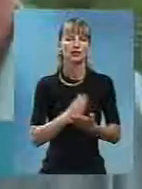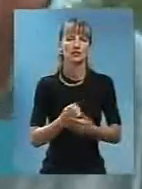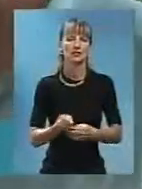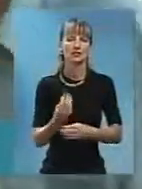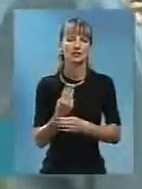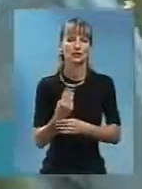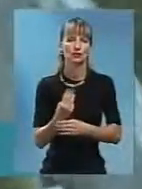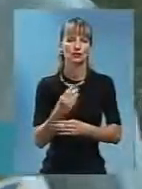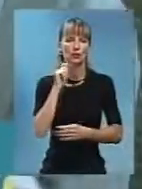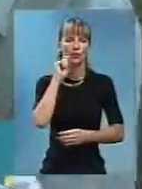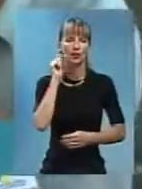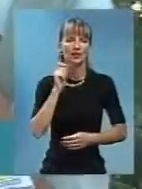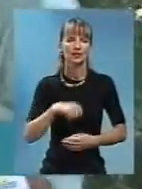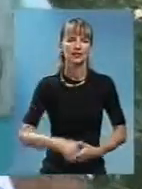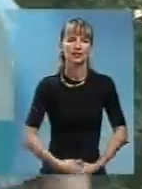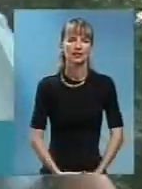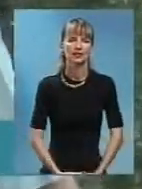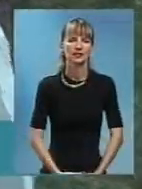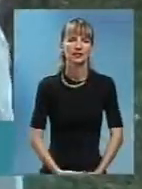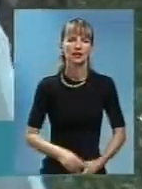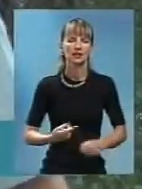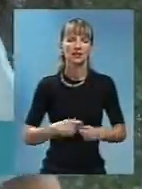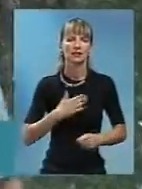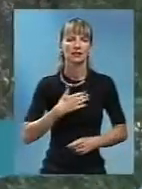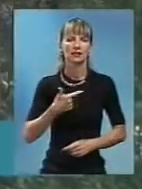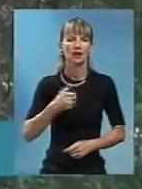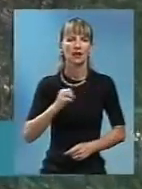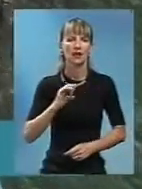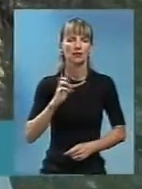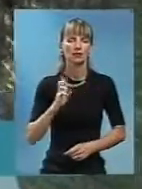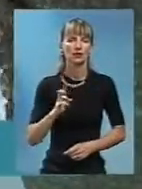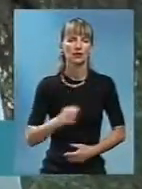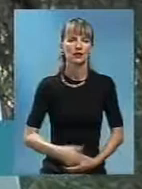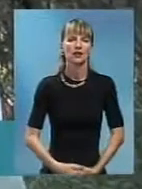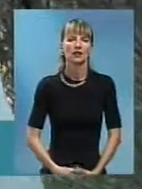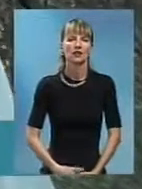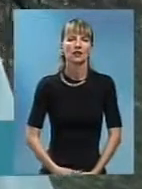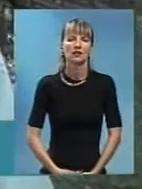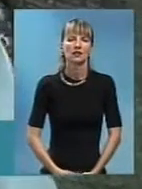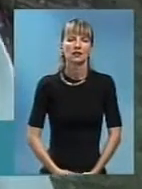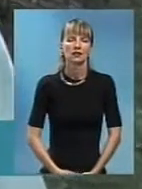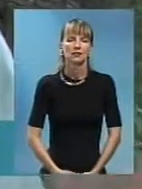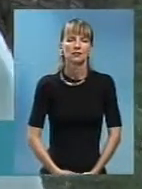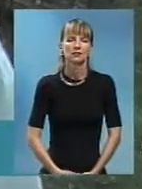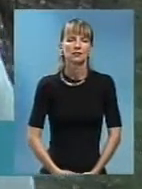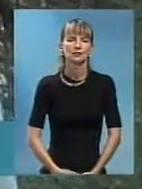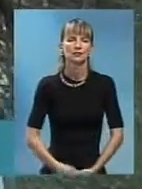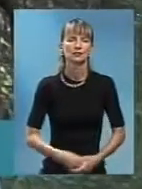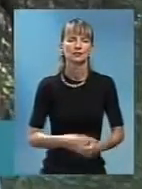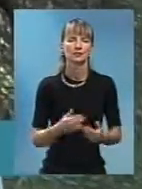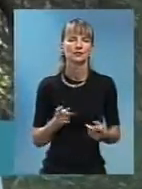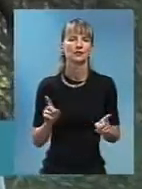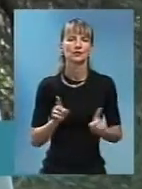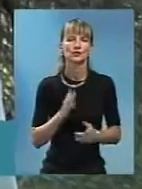тризуб український? Ну це наш герб. На герб, так, він на гербу знаходиться. А? Що, так, він на гербу знаходиться.